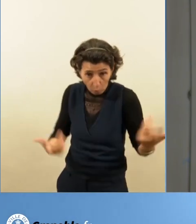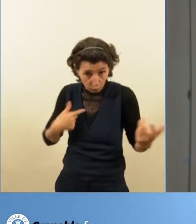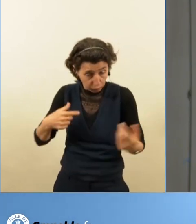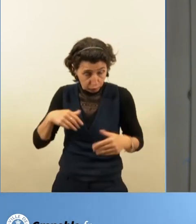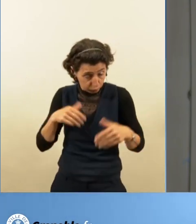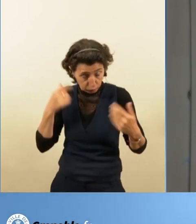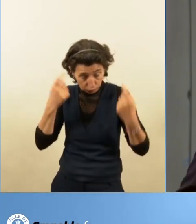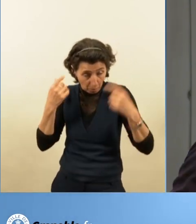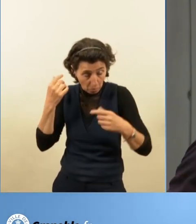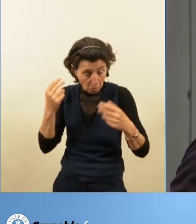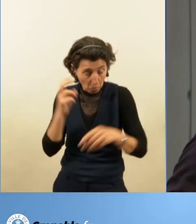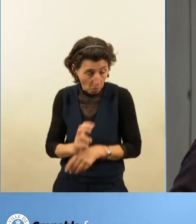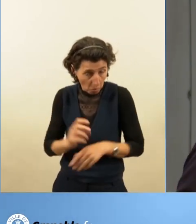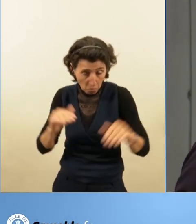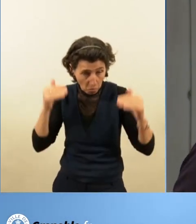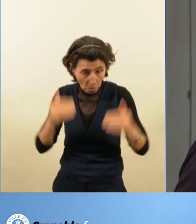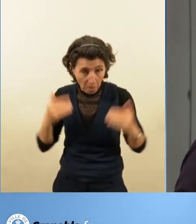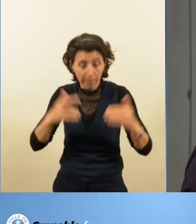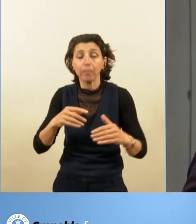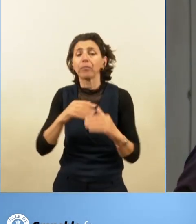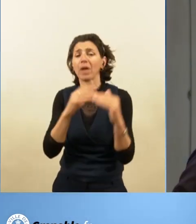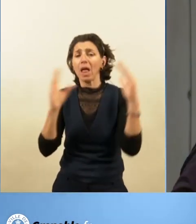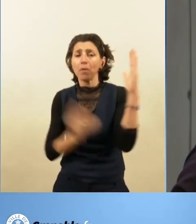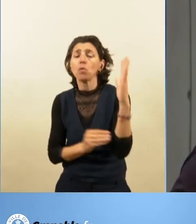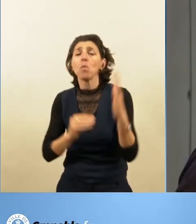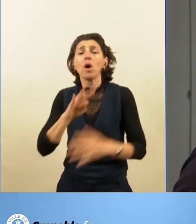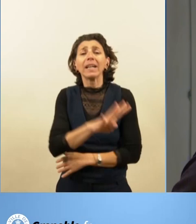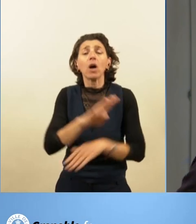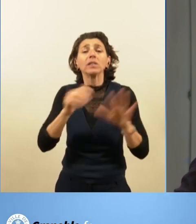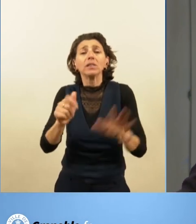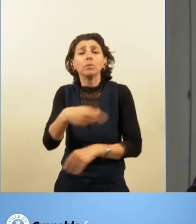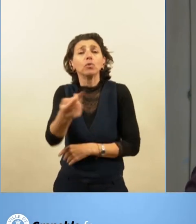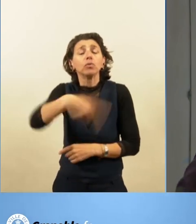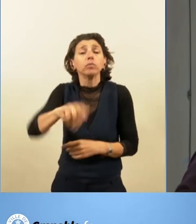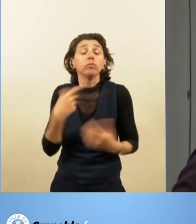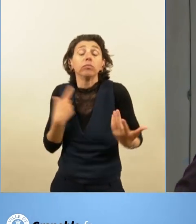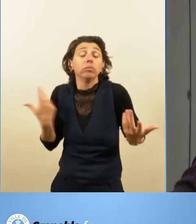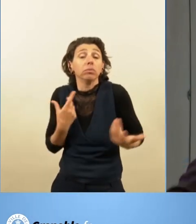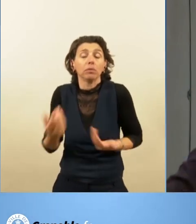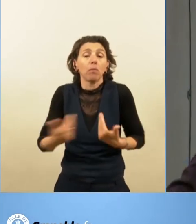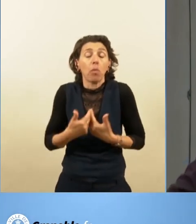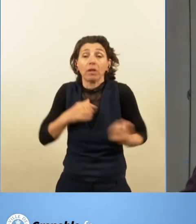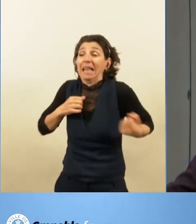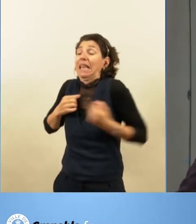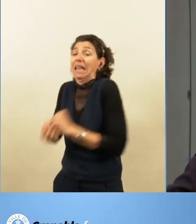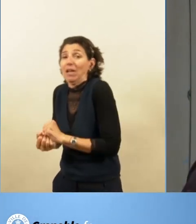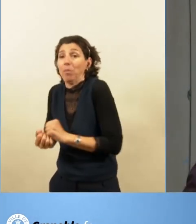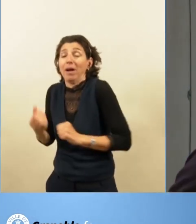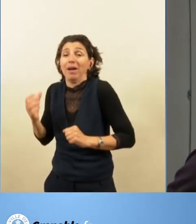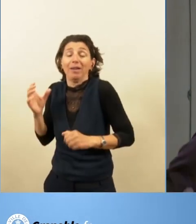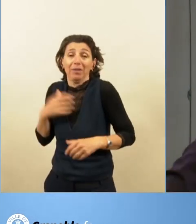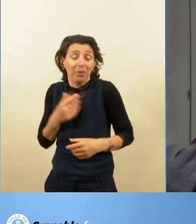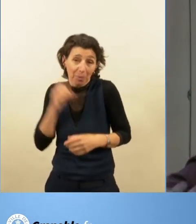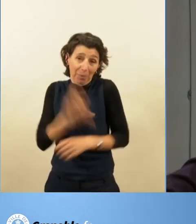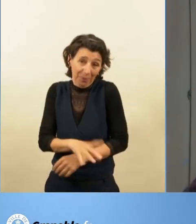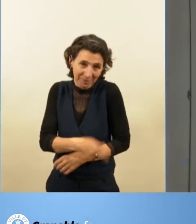voilà l'amendement 46 évidemment est un refus puisque vous nous demandez de modifier toute notre délibération pour émettre un avis favorable donc forcément on va le